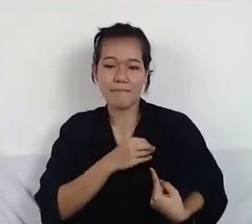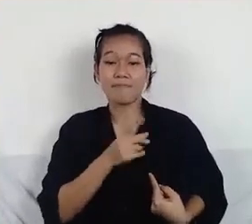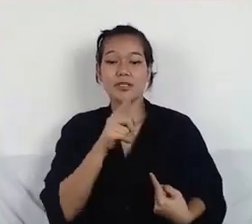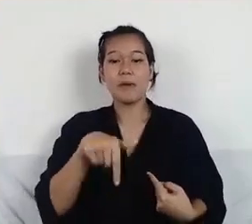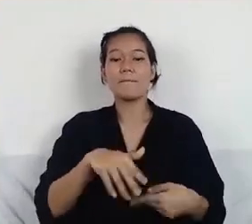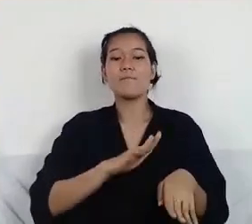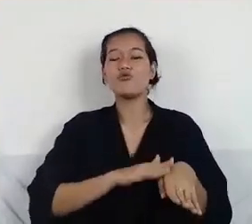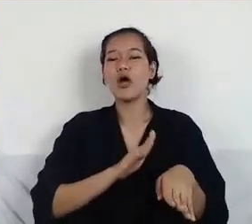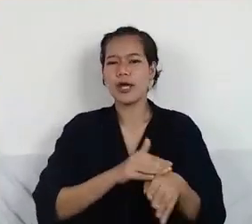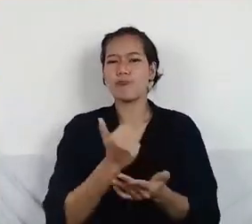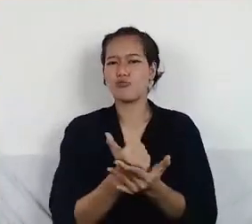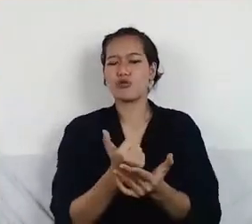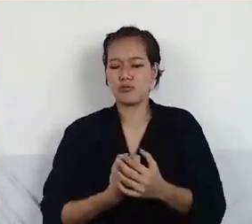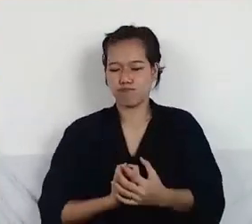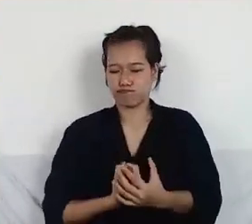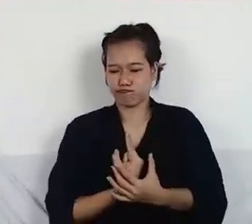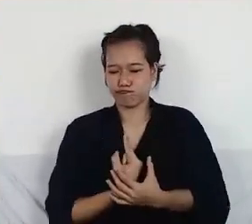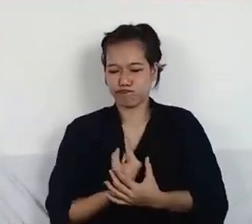yang lahir dari